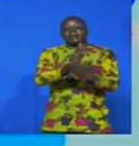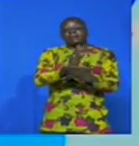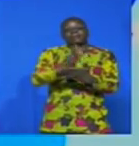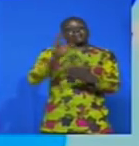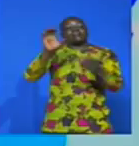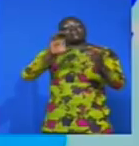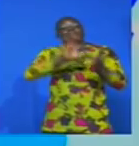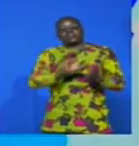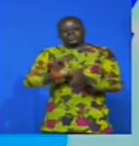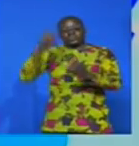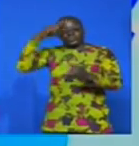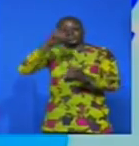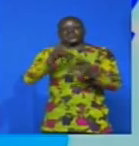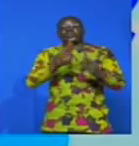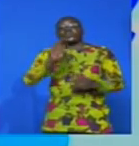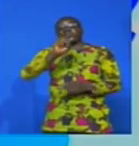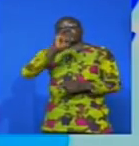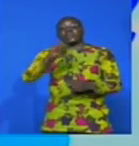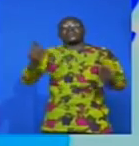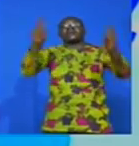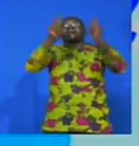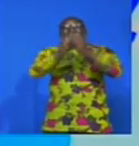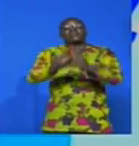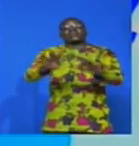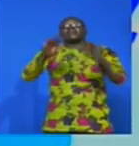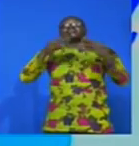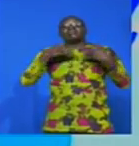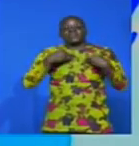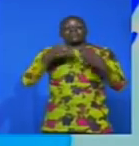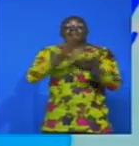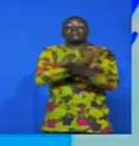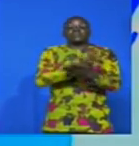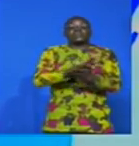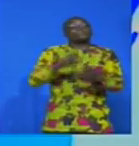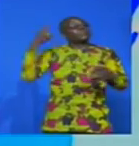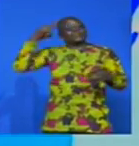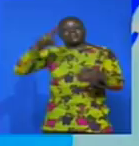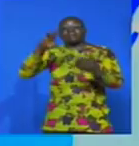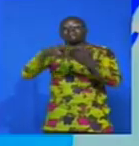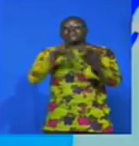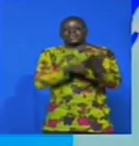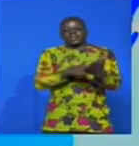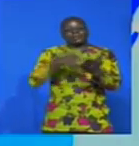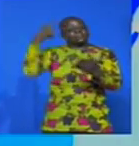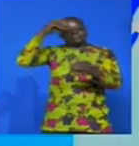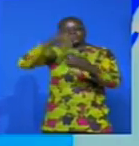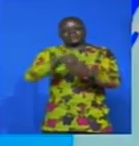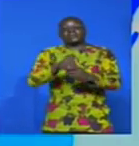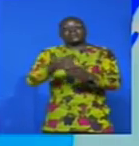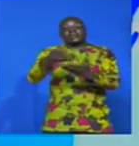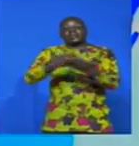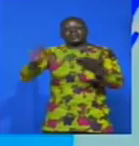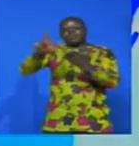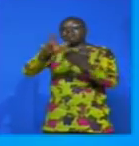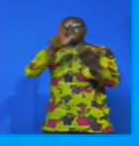de l'UEMOA. La rencontre devrait adopter un document qui va définir les règles d'une concurrence saine et loyale au sein